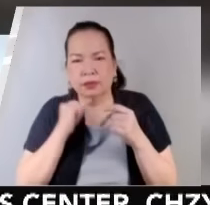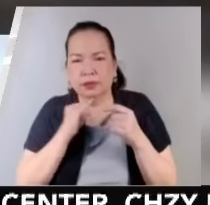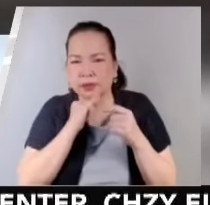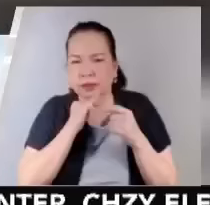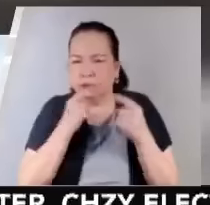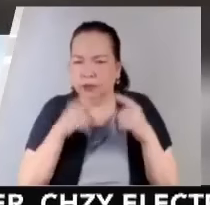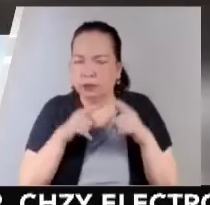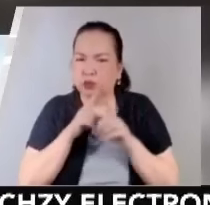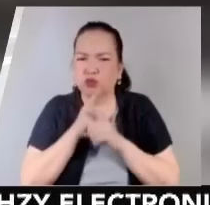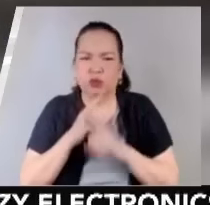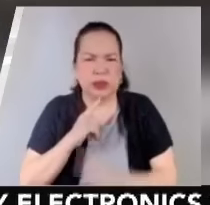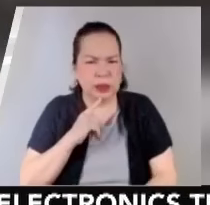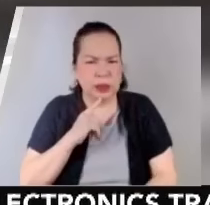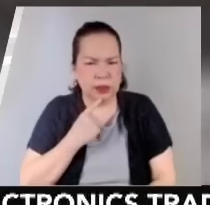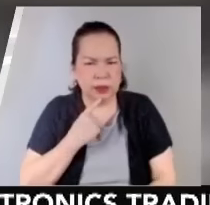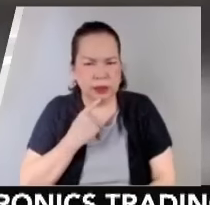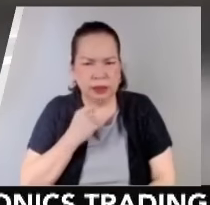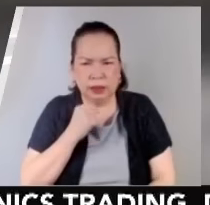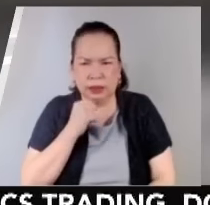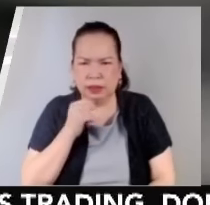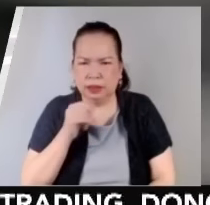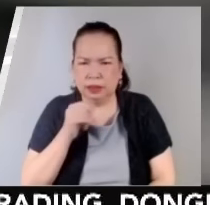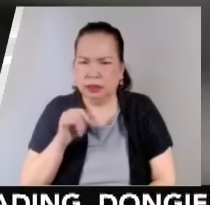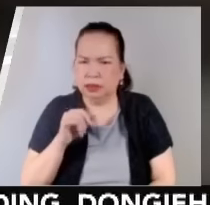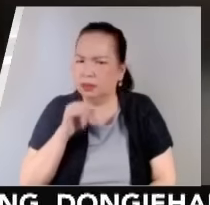pangyayari at hindi ito nahanay sa kanilang mga asal.